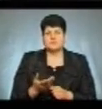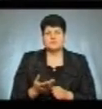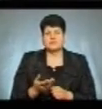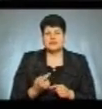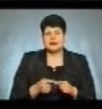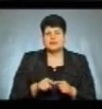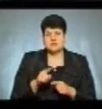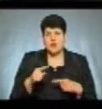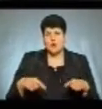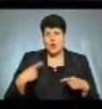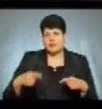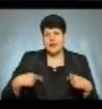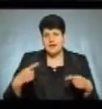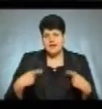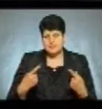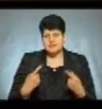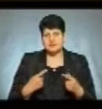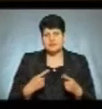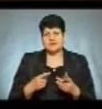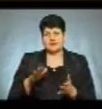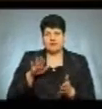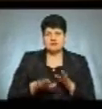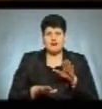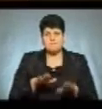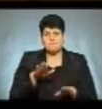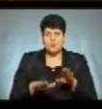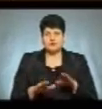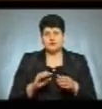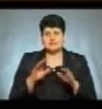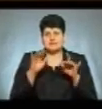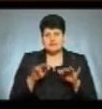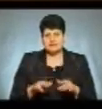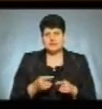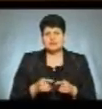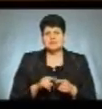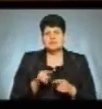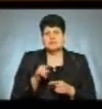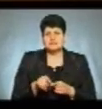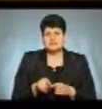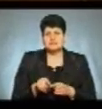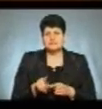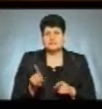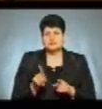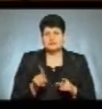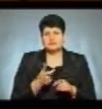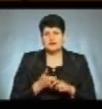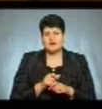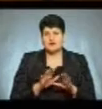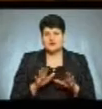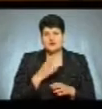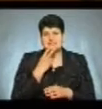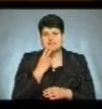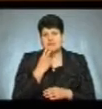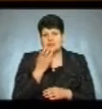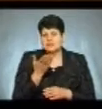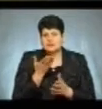Це колеса, яким трамбуємо сніг. А то, щоб ми дуже сміялися,